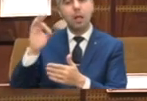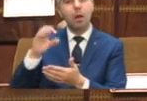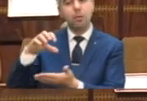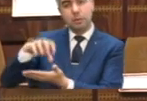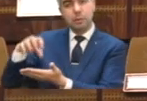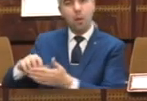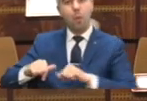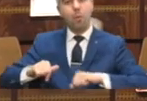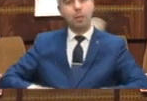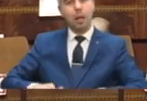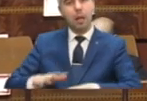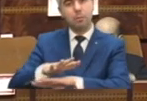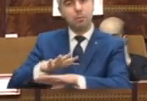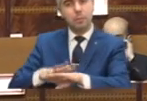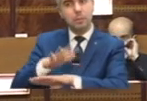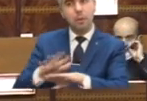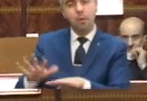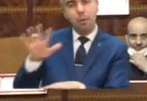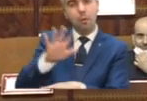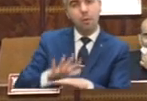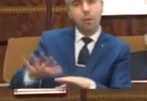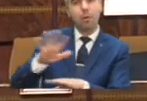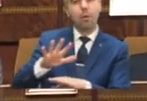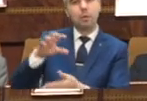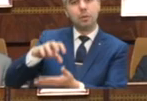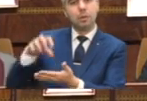على وضع التدبير اللامادي في جميع